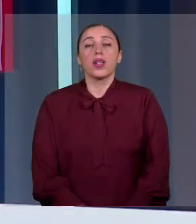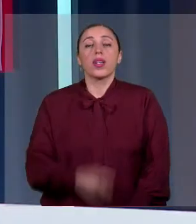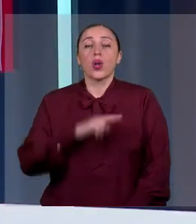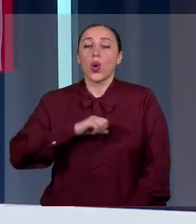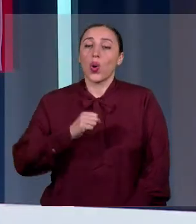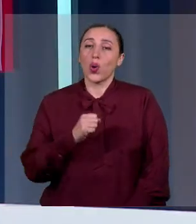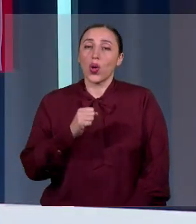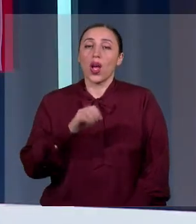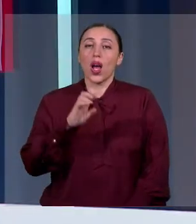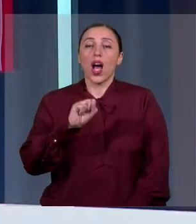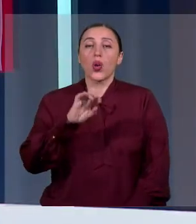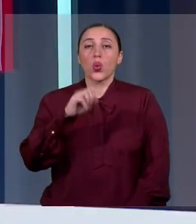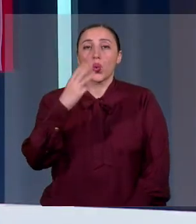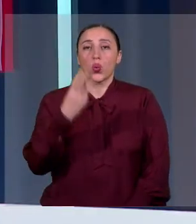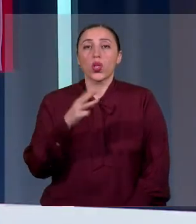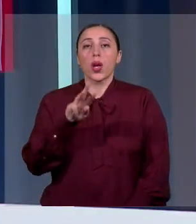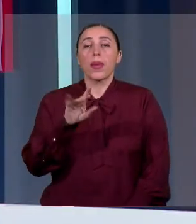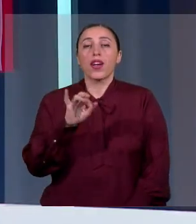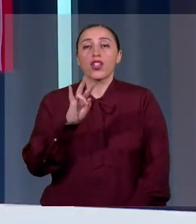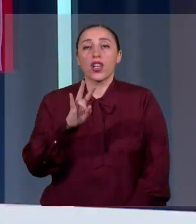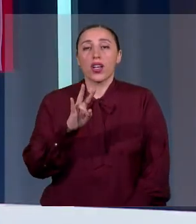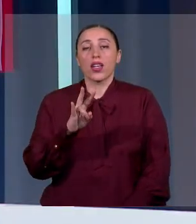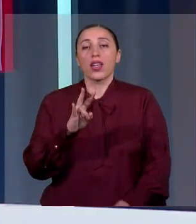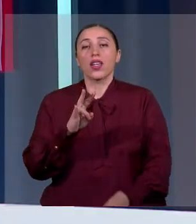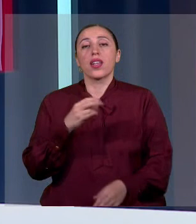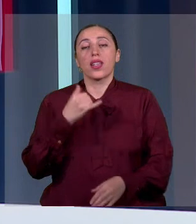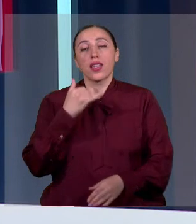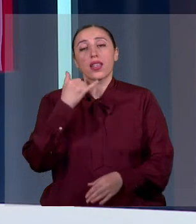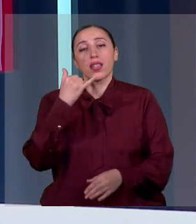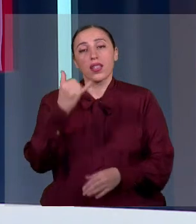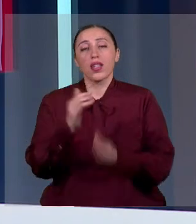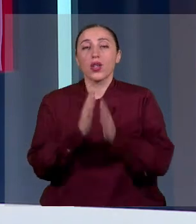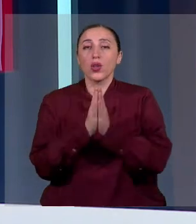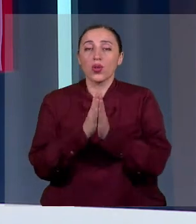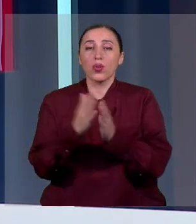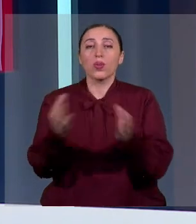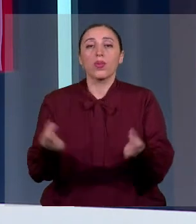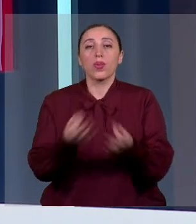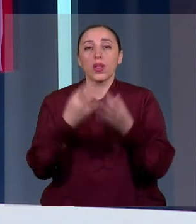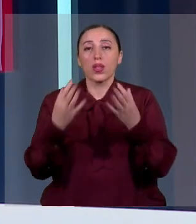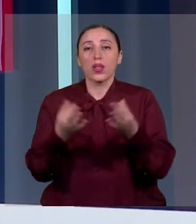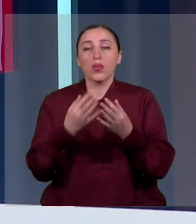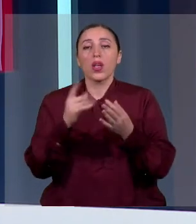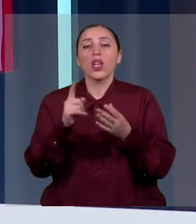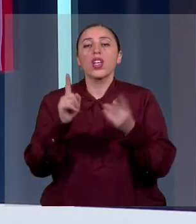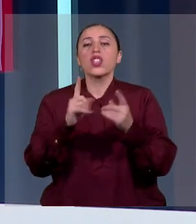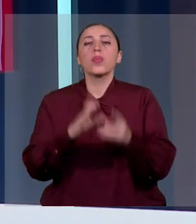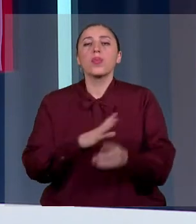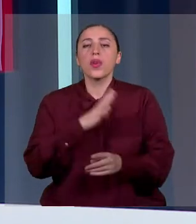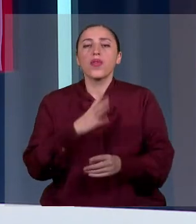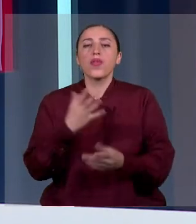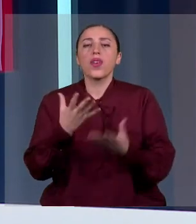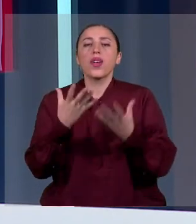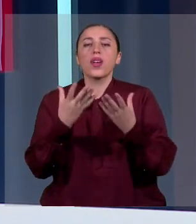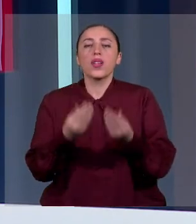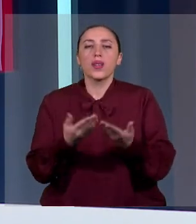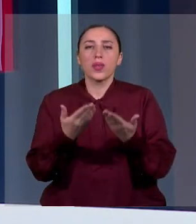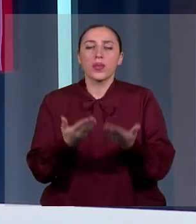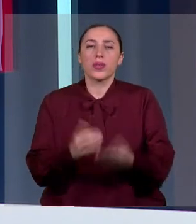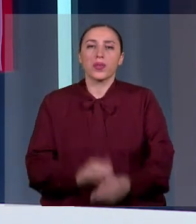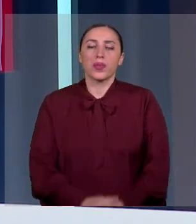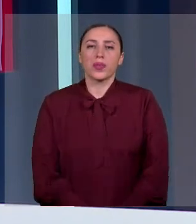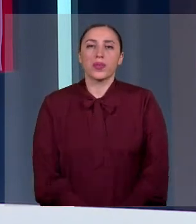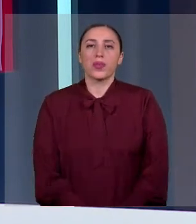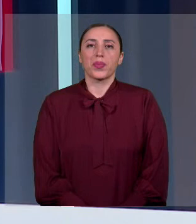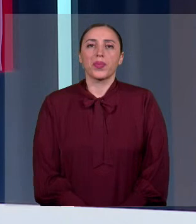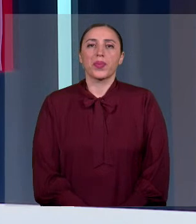իմ գործընկեր Անուշ Մկրչյանի հետ։ Անուշ, խնդրում եմ հաղորդես, ինչ հայտարություններ են մինչև այս պահը հնչել։